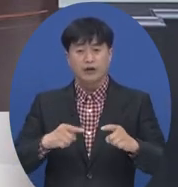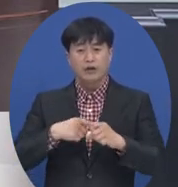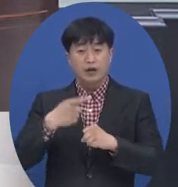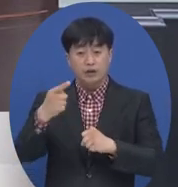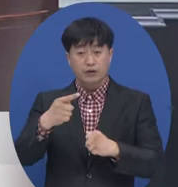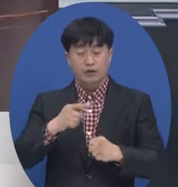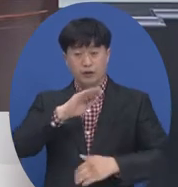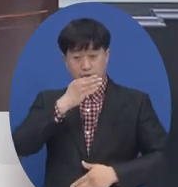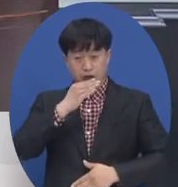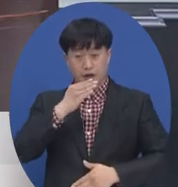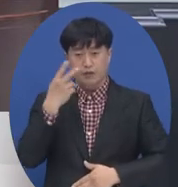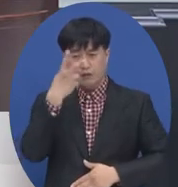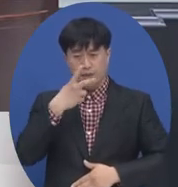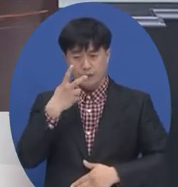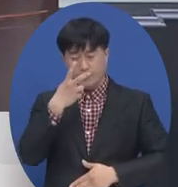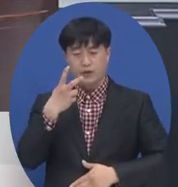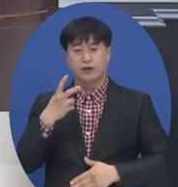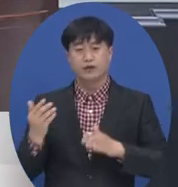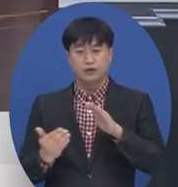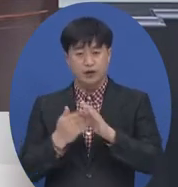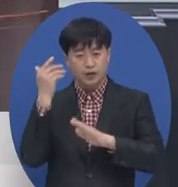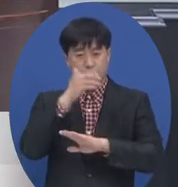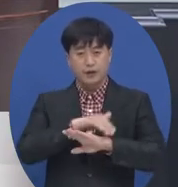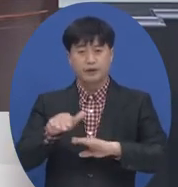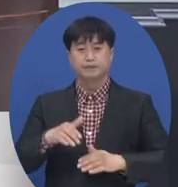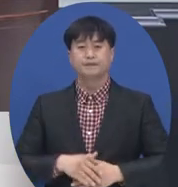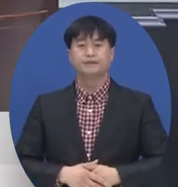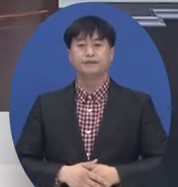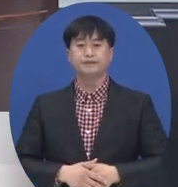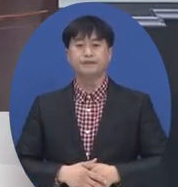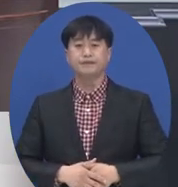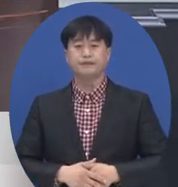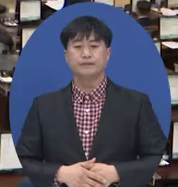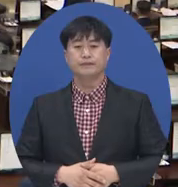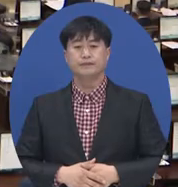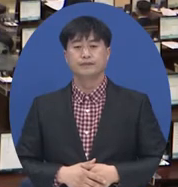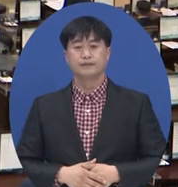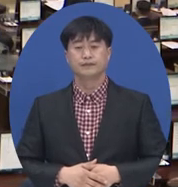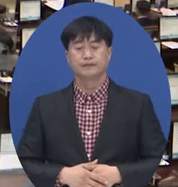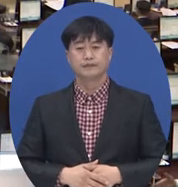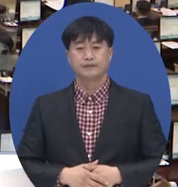예산안 심의 등이 다뤄질 예정입니다. 자세한 내용을 보도합니다.